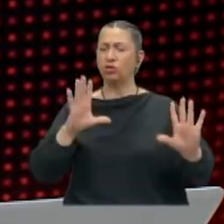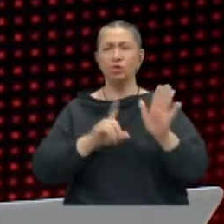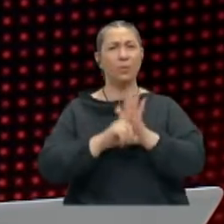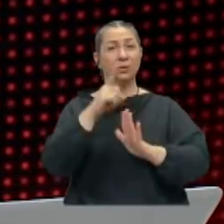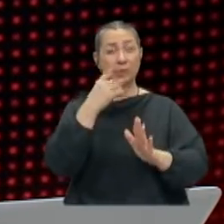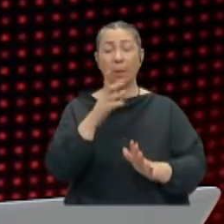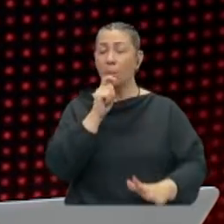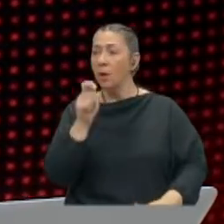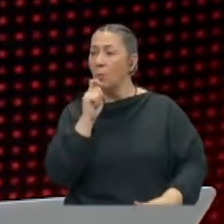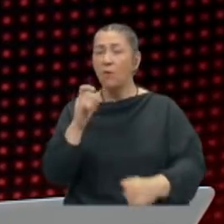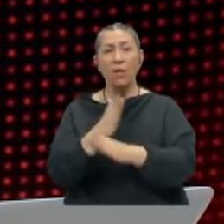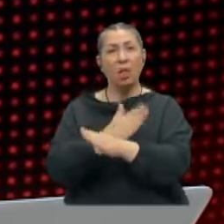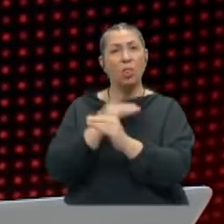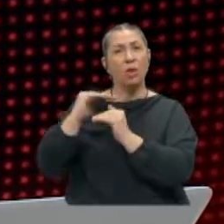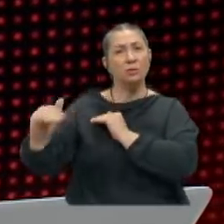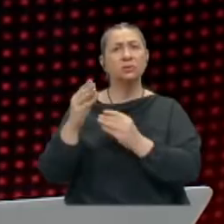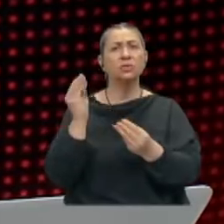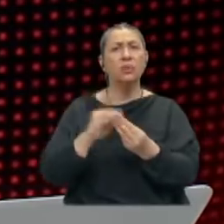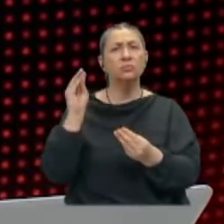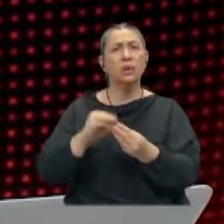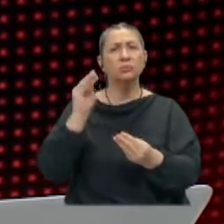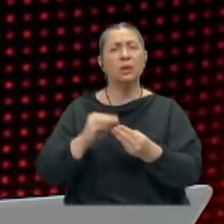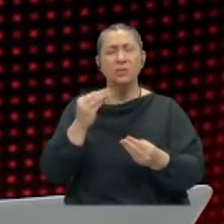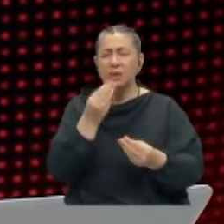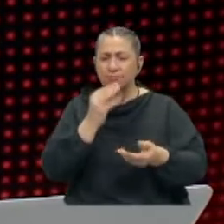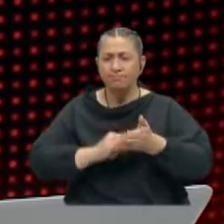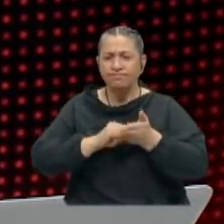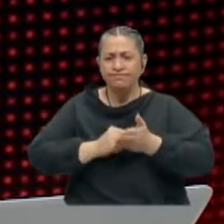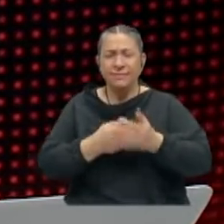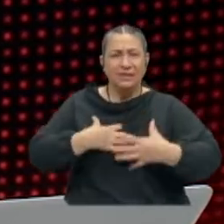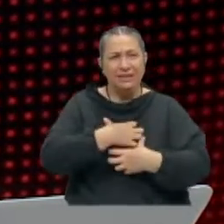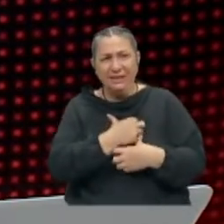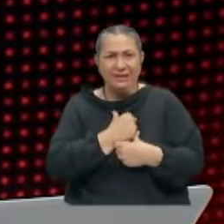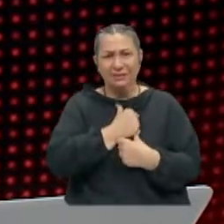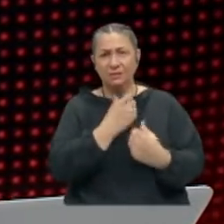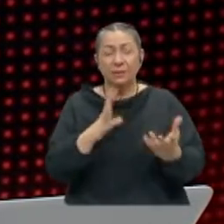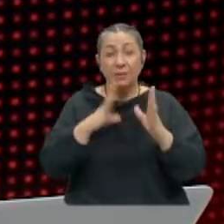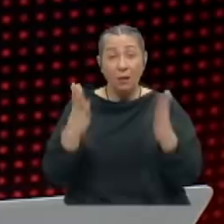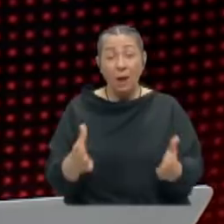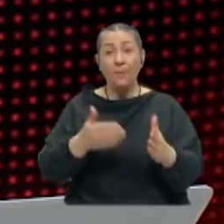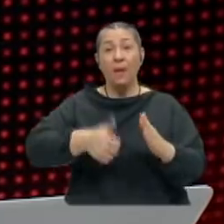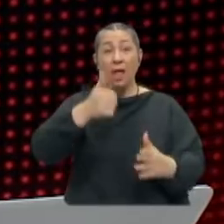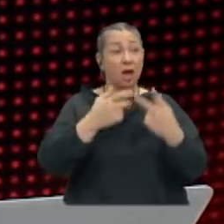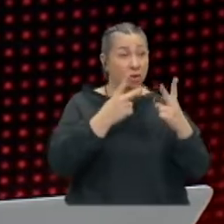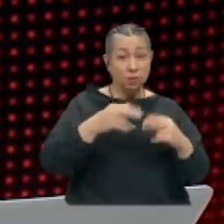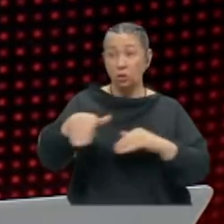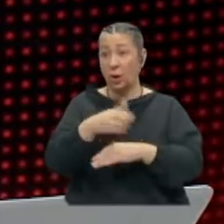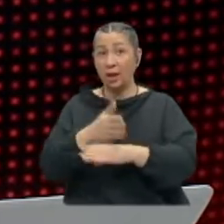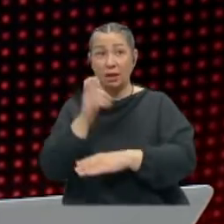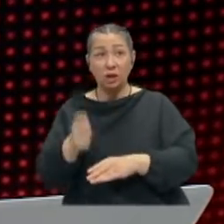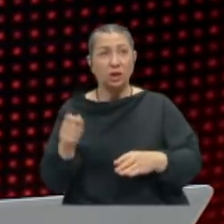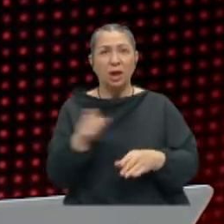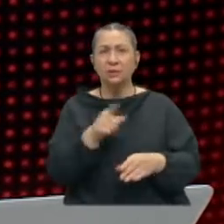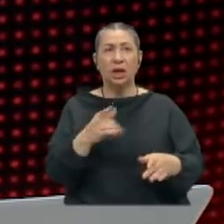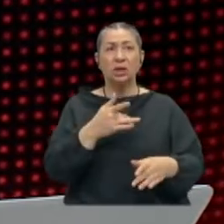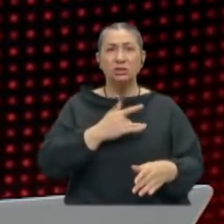Ama mikrofon tuttuğumuz vatandaşlar zamlardan, geçim sıkıntısından dertli. Yani bakanın açıklamasıyla sokağın gerçeği